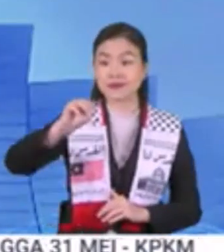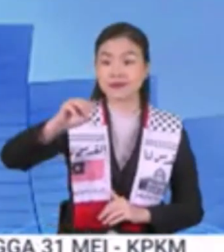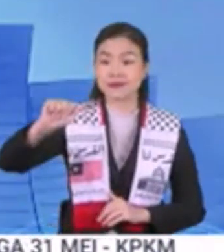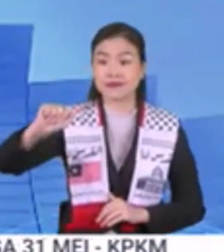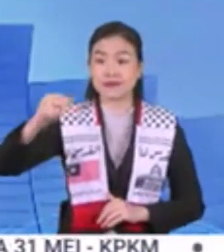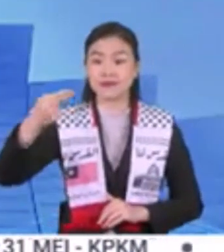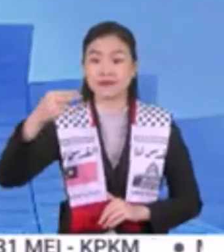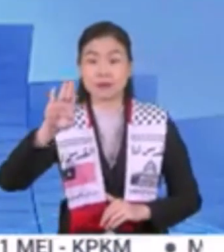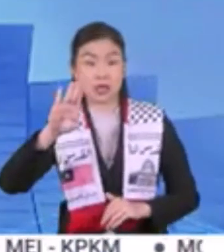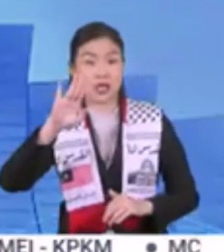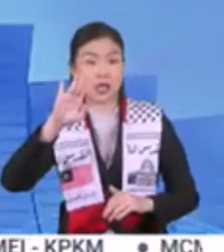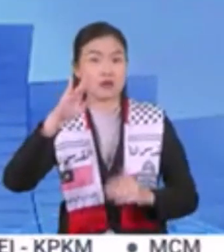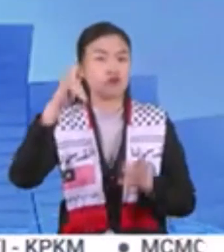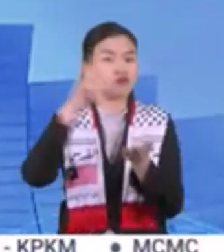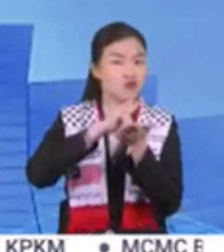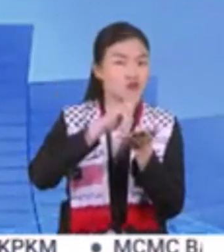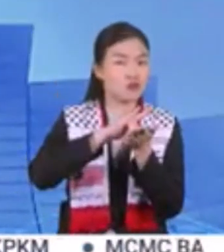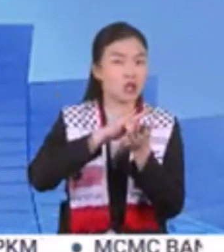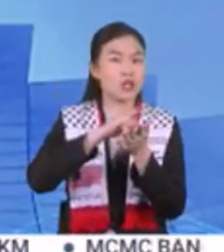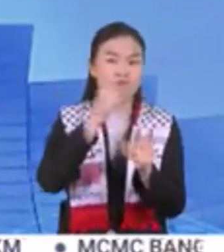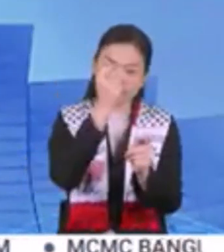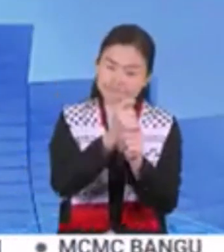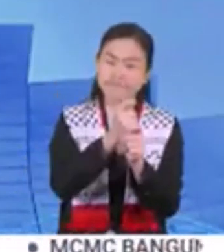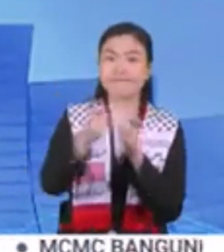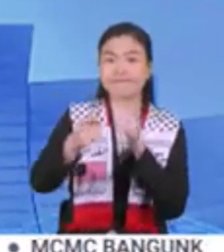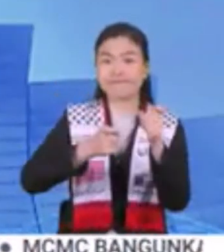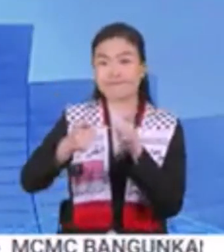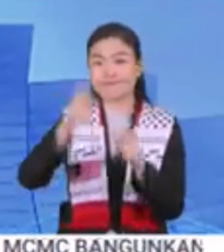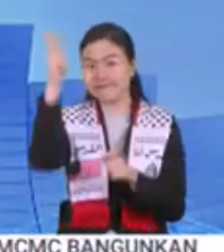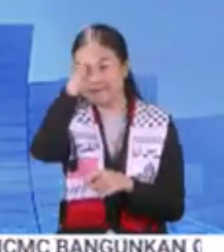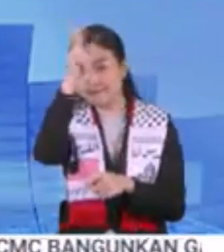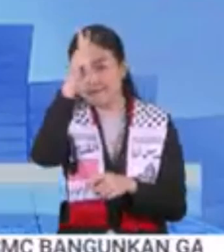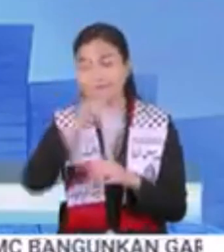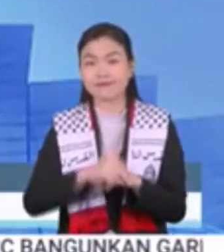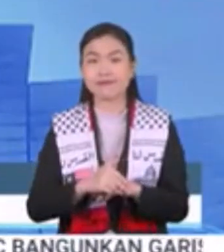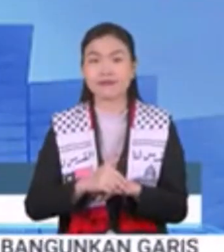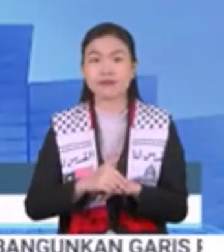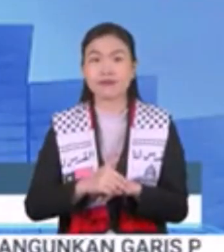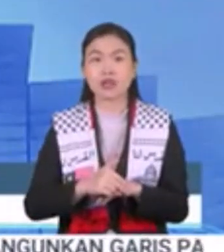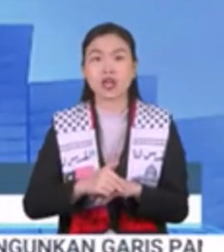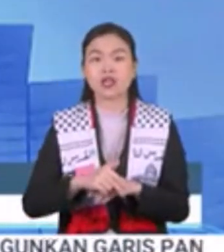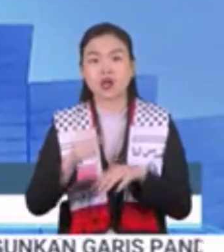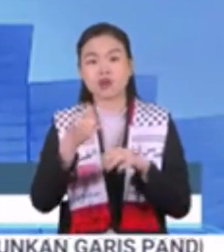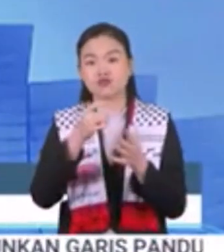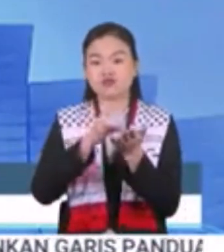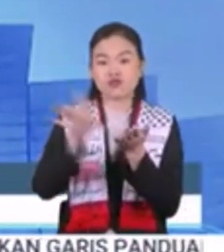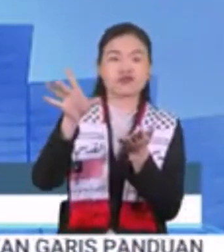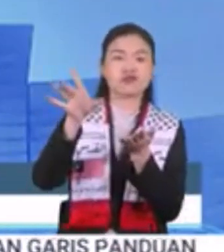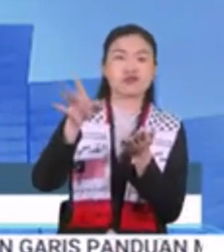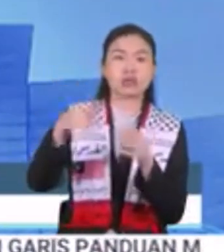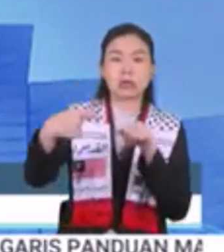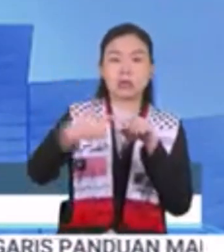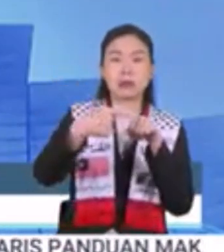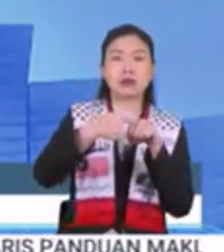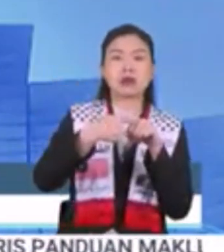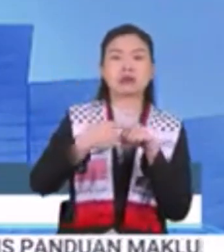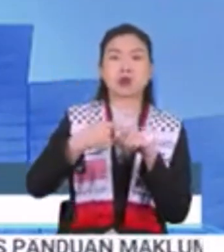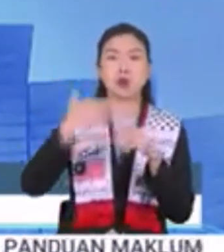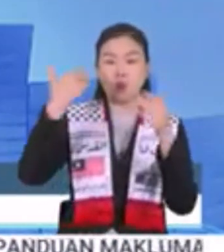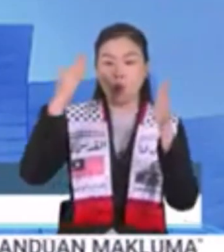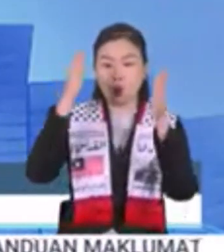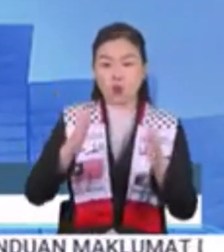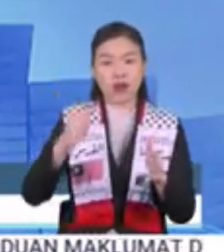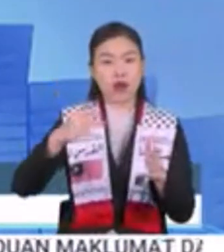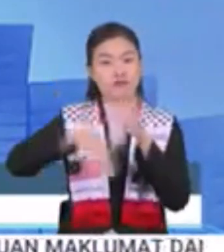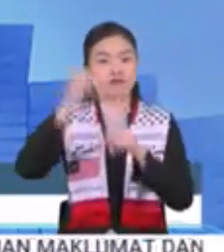Malaysia Airports Holdings Berhad MAHB kekal dikawal oleh kerajaan sekaligus menyangkal dakwaan kononnya pihak asing akan